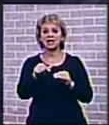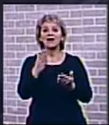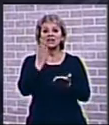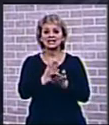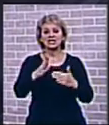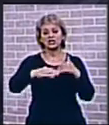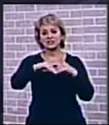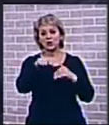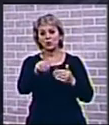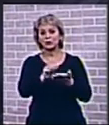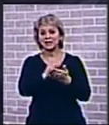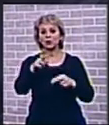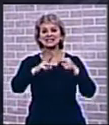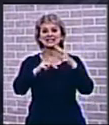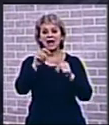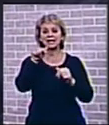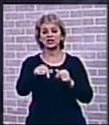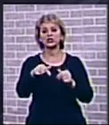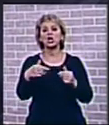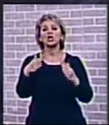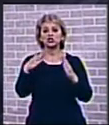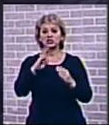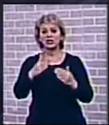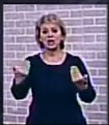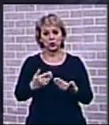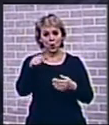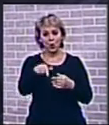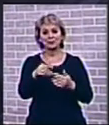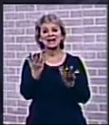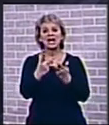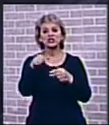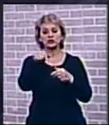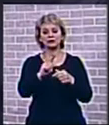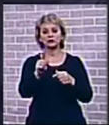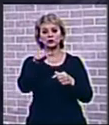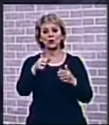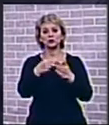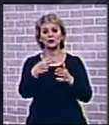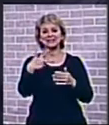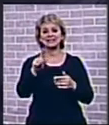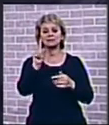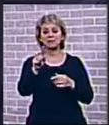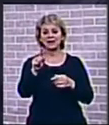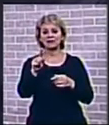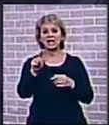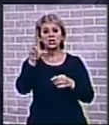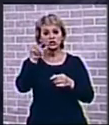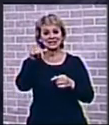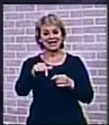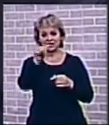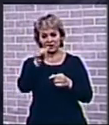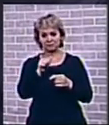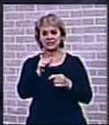владения землей, строениями, жильем. Рассчитываем, что до 31 числа